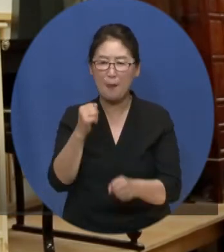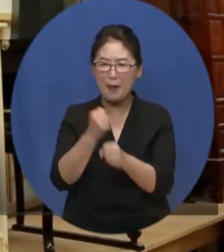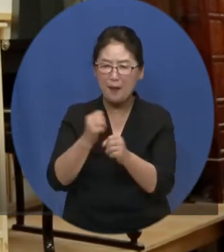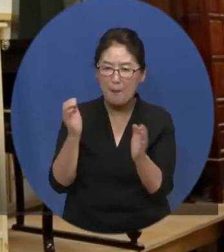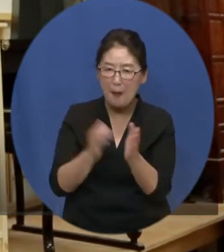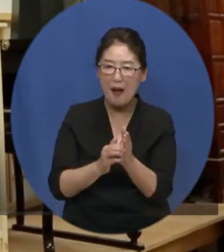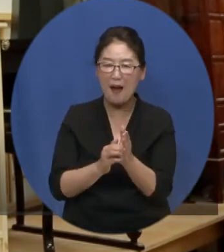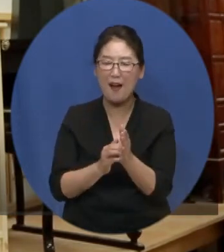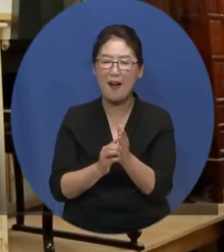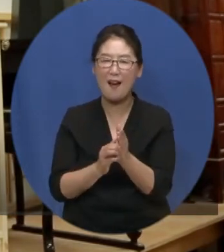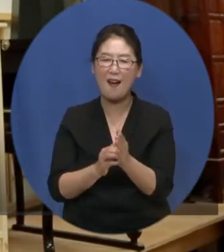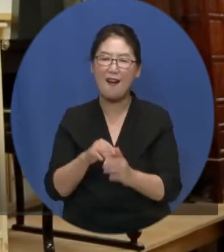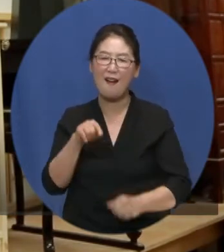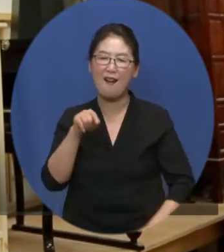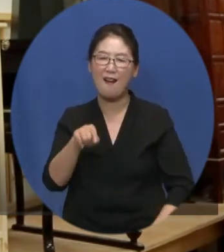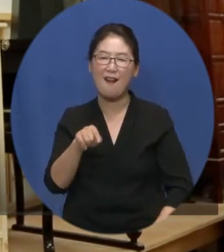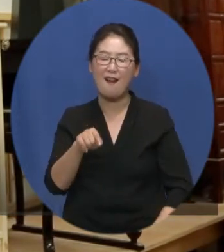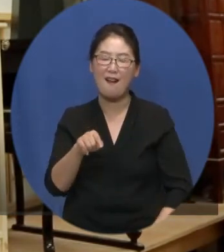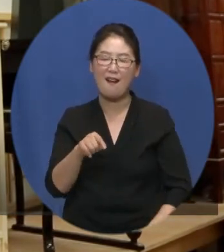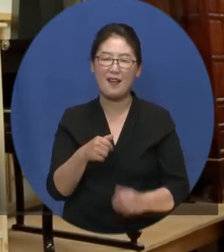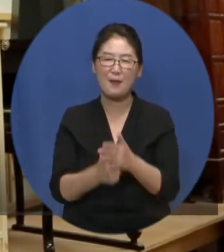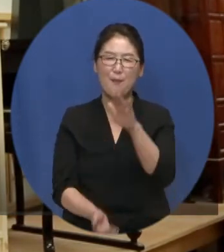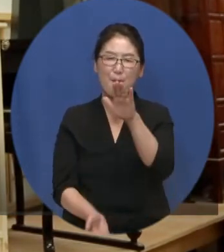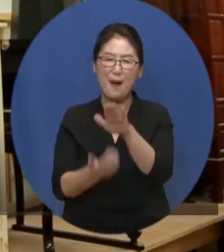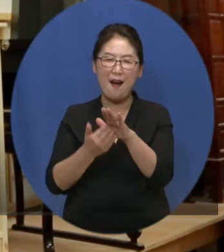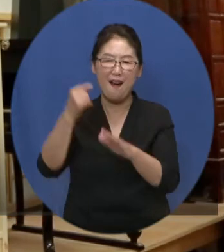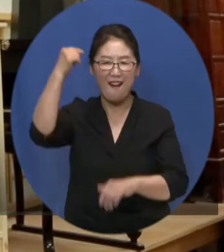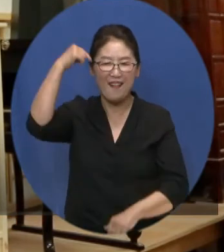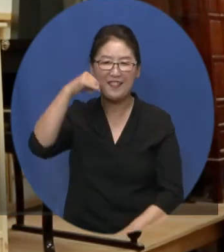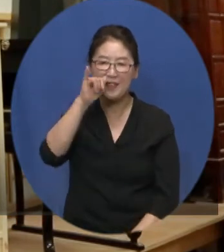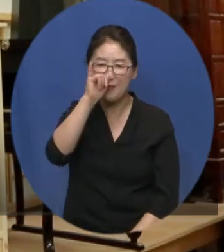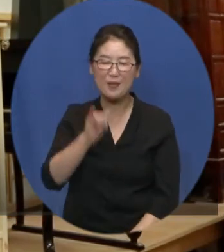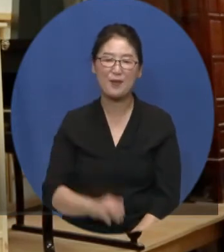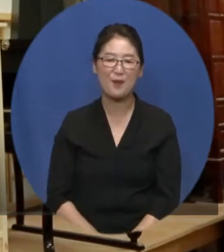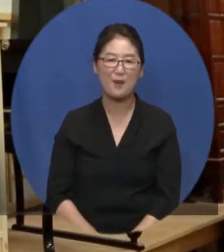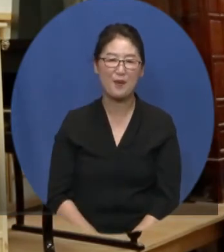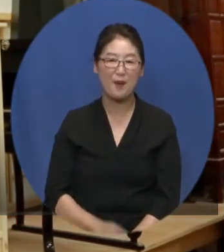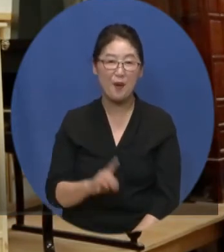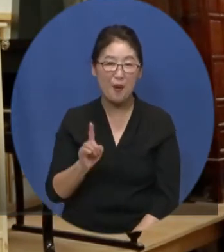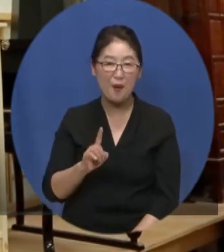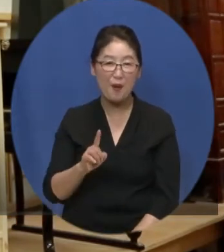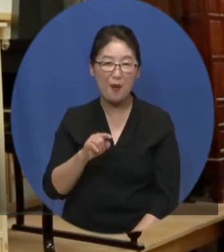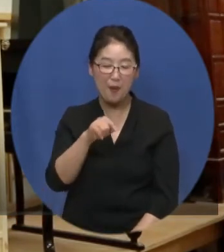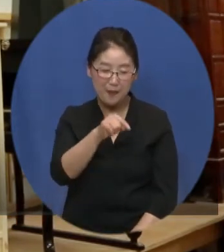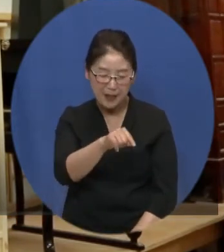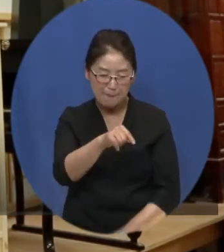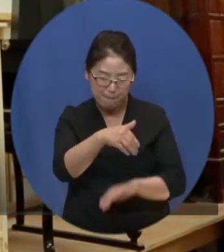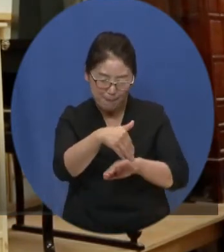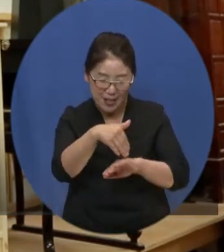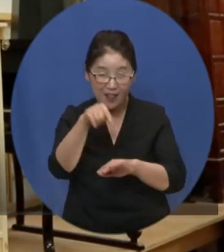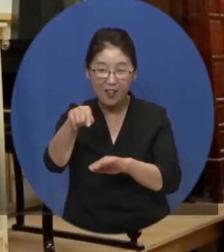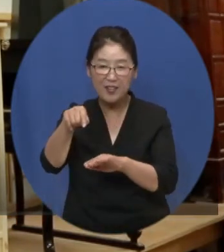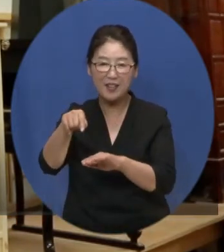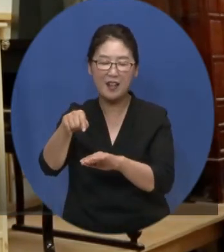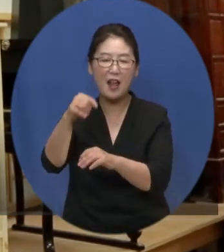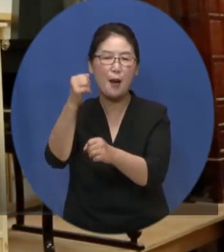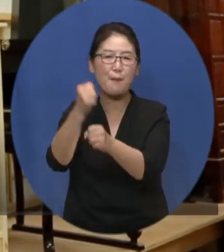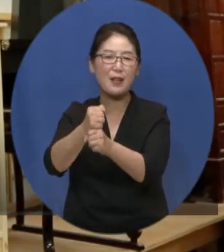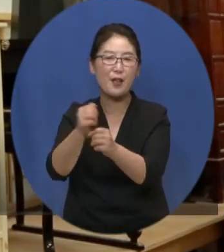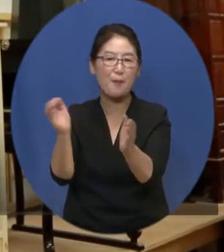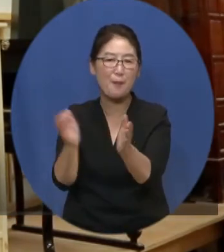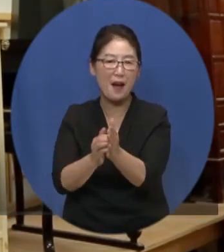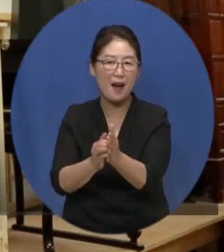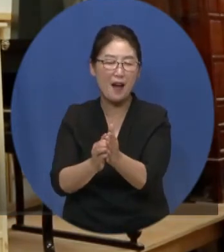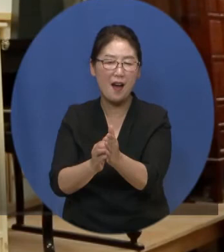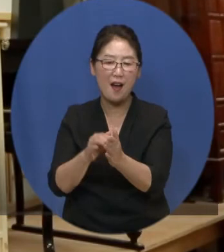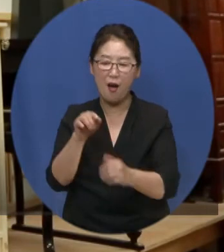아 그거 하나요 성취 다 뭔가를 하늘 결과물을 만들어 냈을 때 어 내가